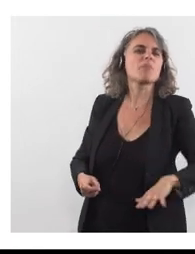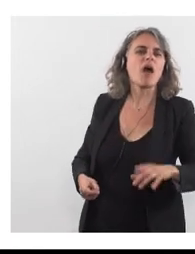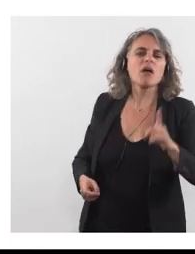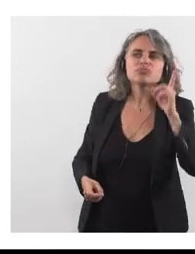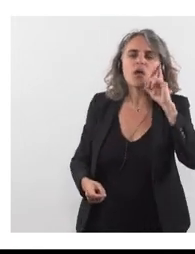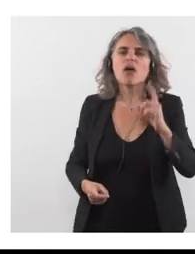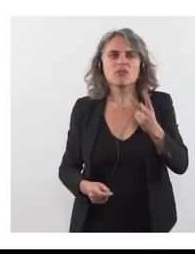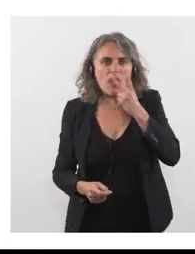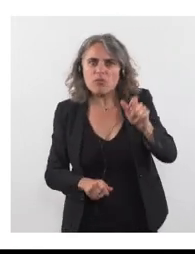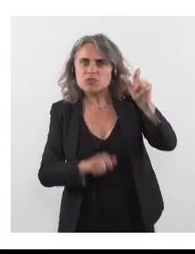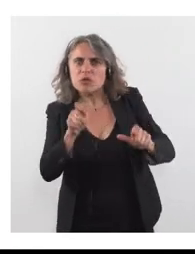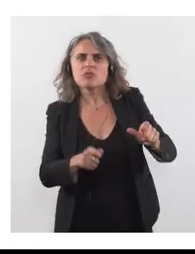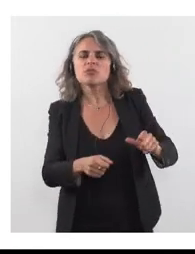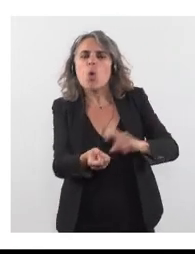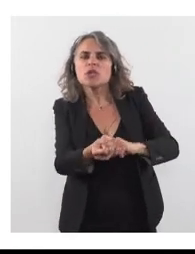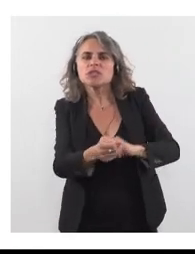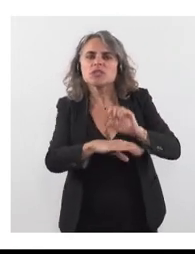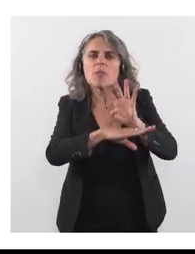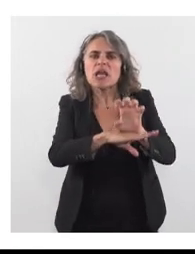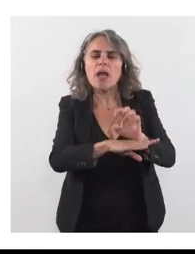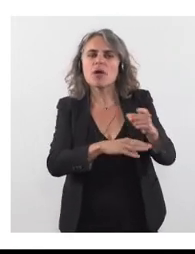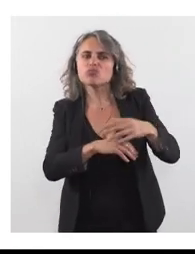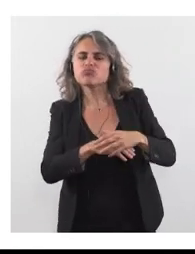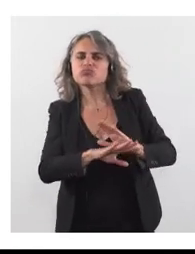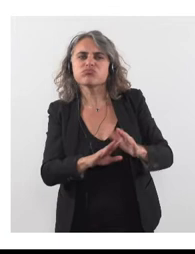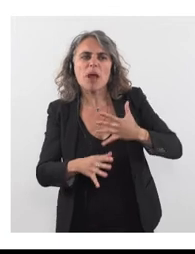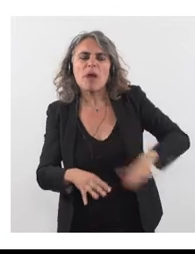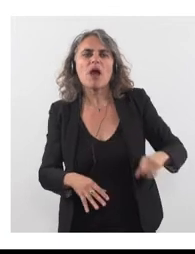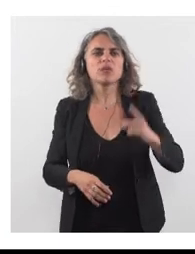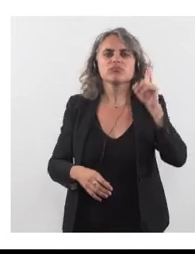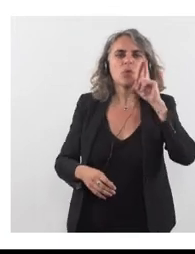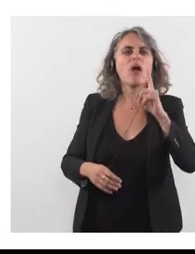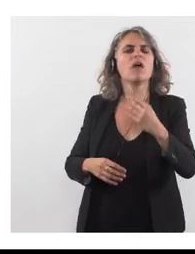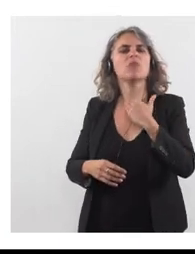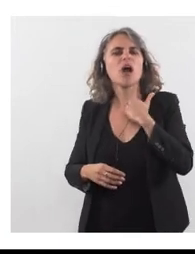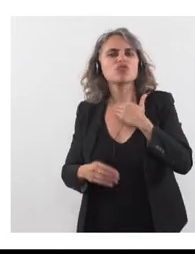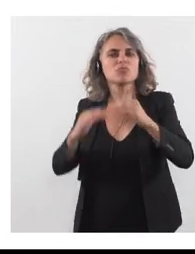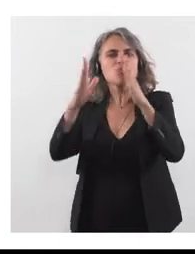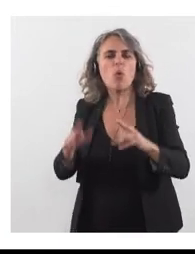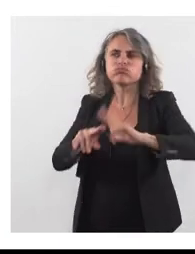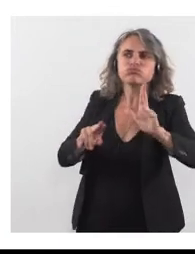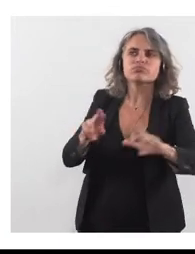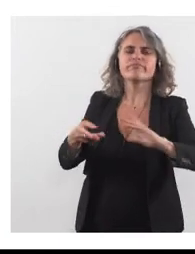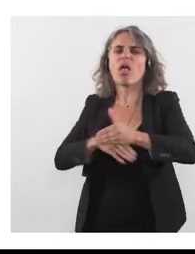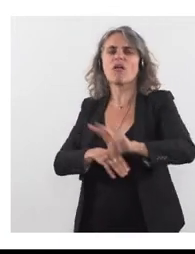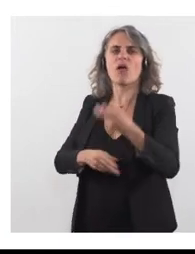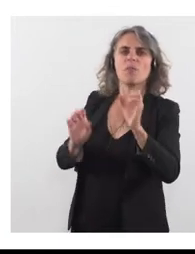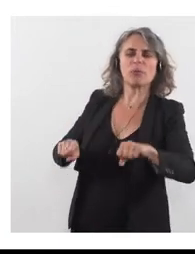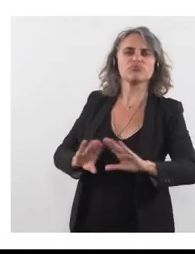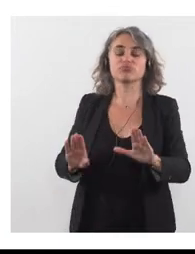de rentrer et puis ils vont voler. Et donc, mes clients n'aiment pas les Maghrébins et donc, moi, je n'engage pas de Maghrébins. » Et